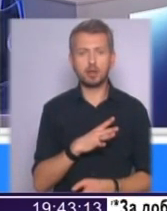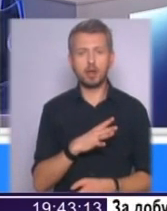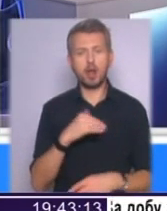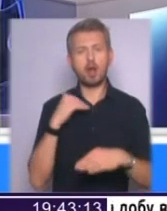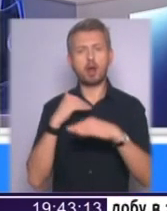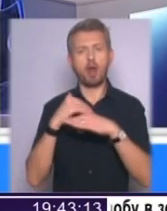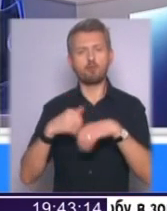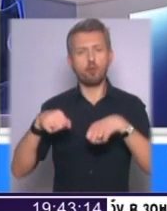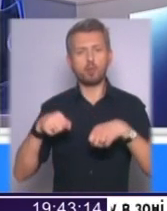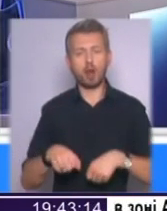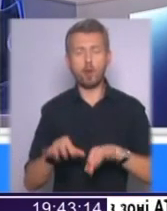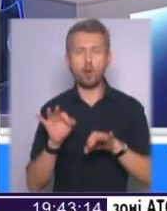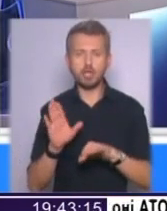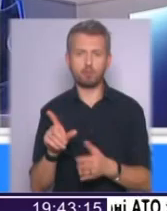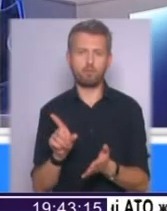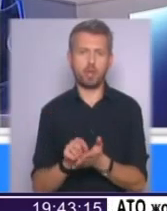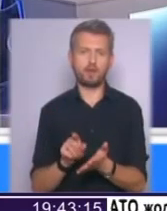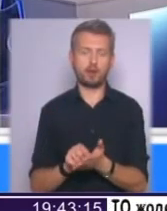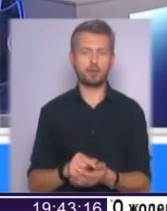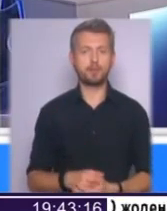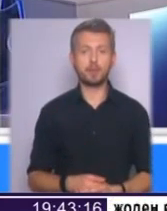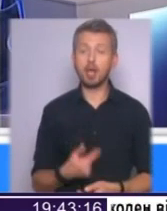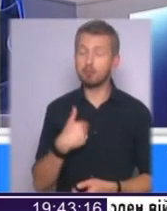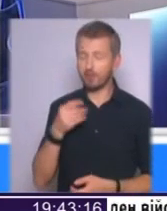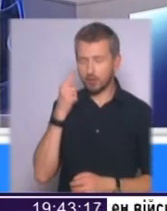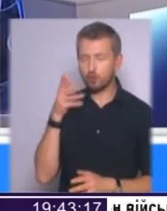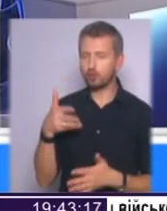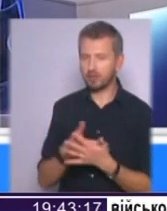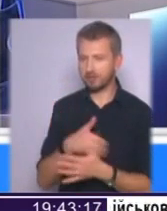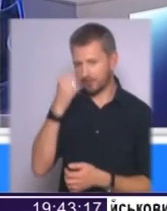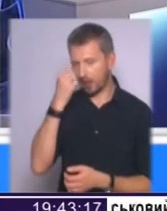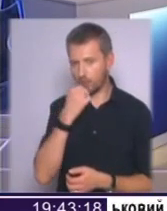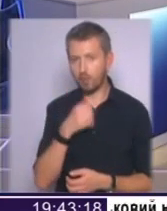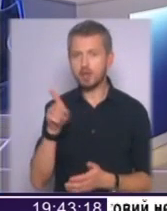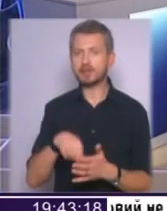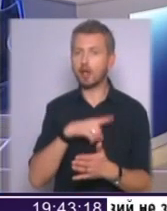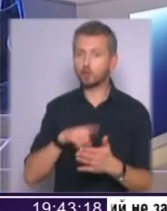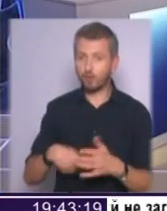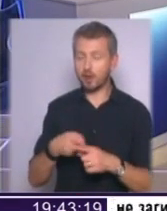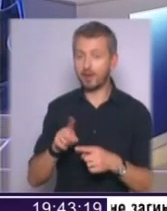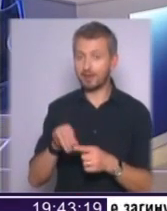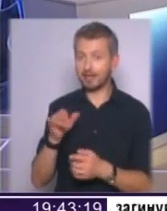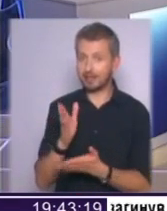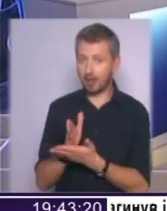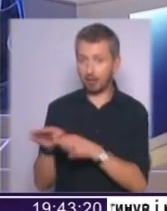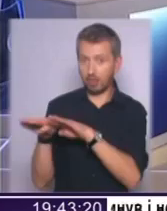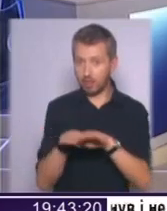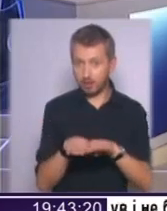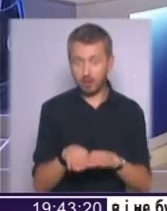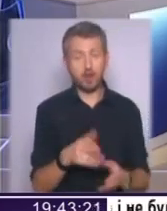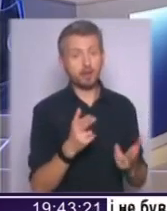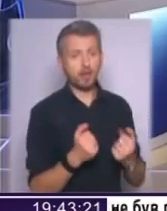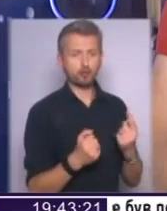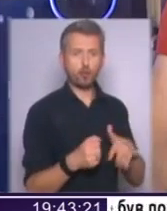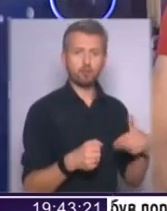равноправие хотя бы в пенсиях. Ми вас зрозуміли, дякую. Ну, власне, скасування це ж є. З одного боку, але я